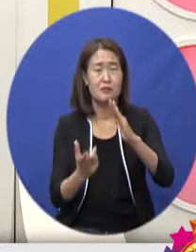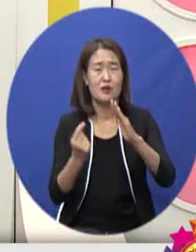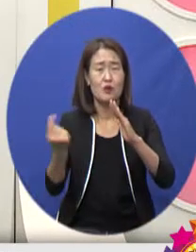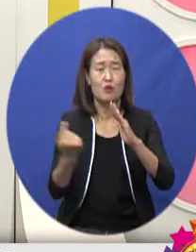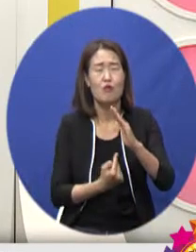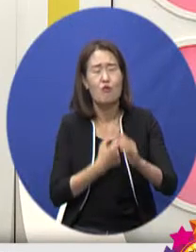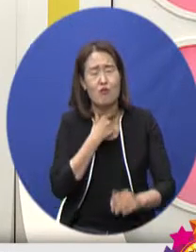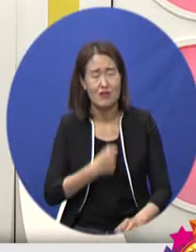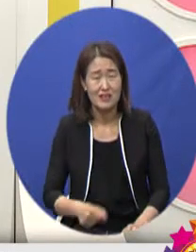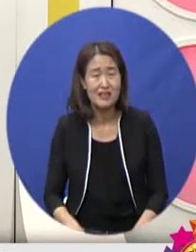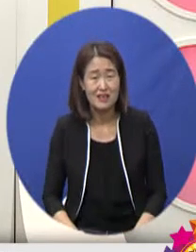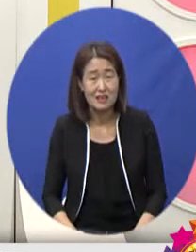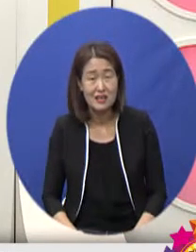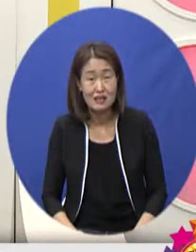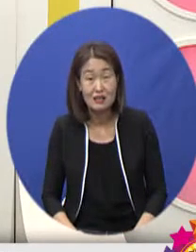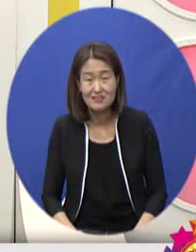씨.